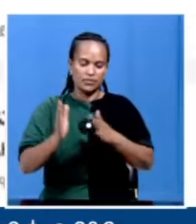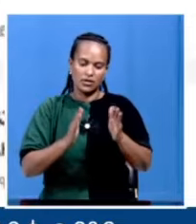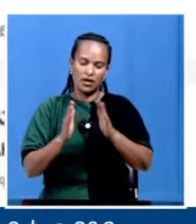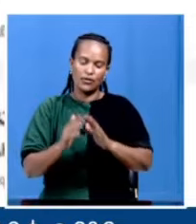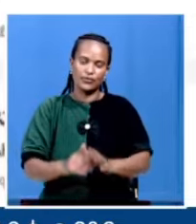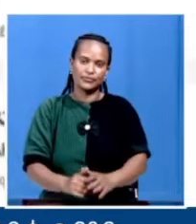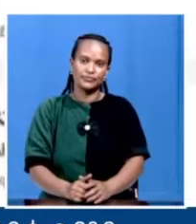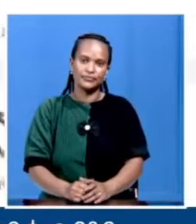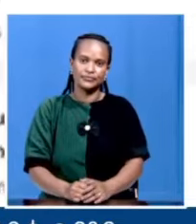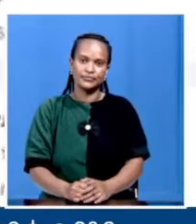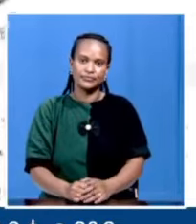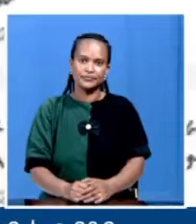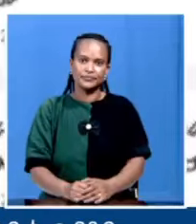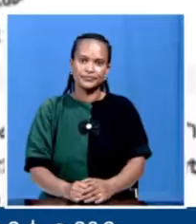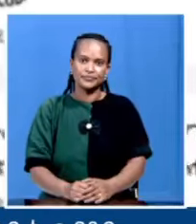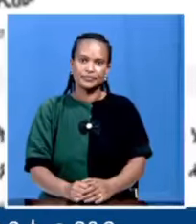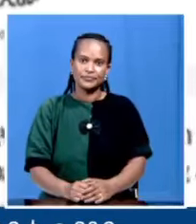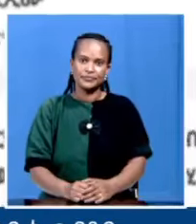دو